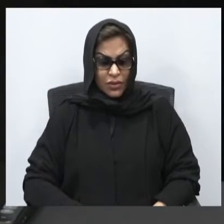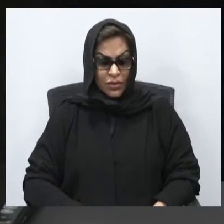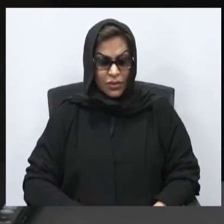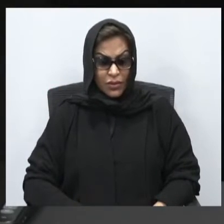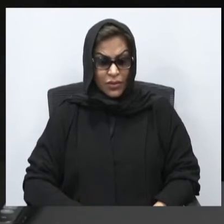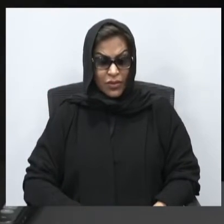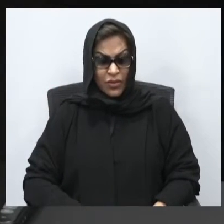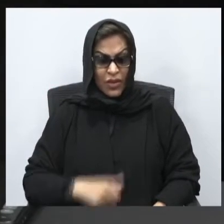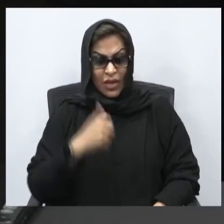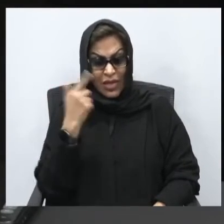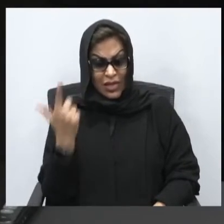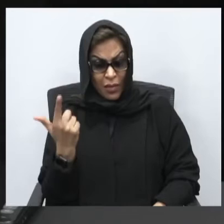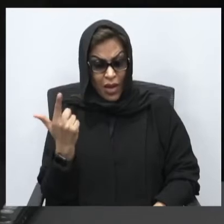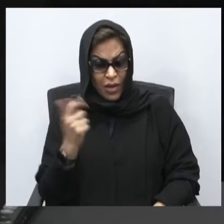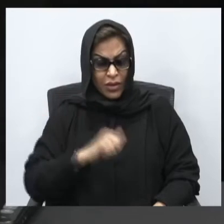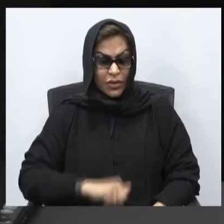سته